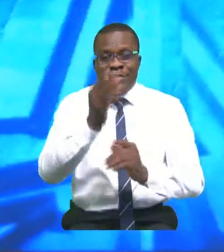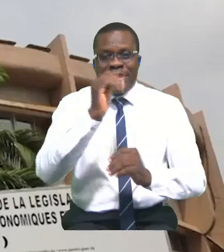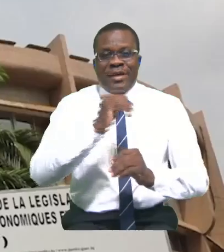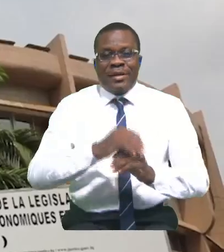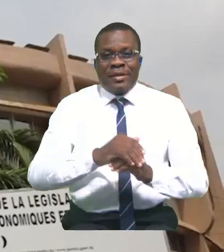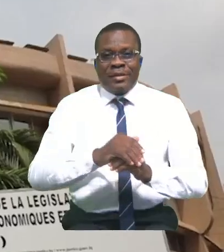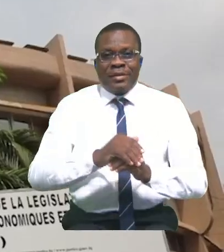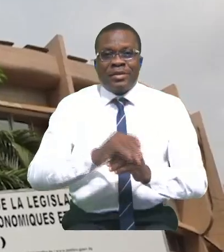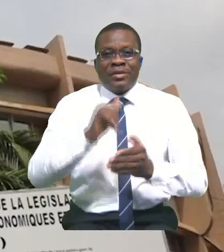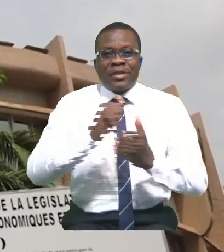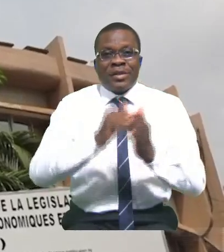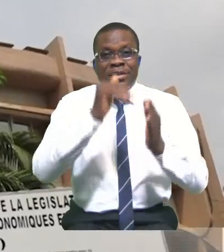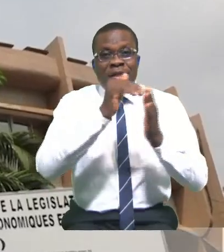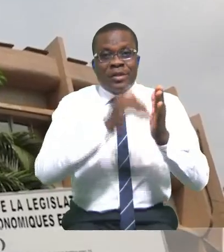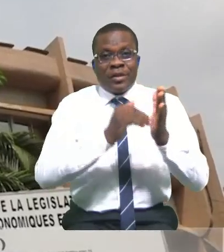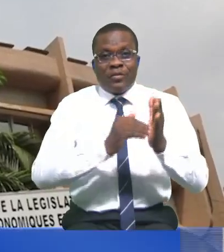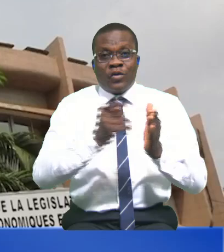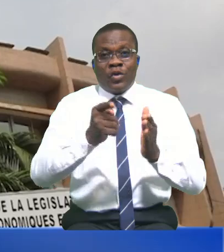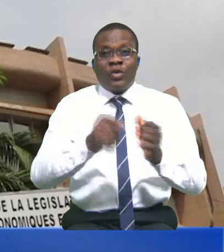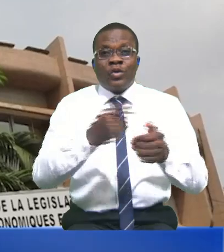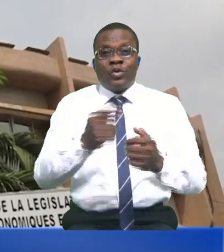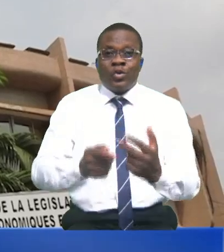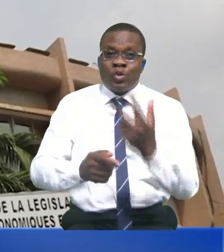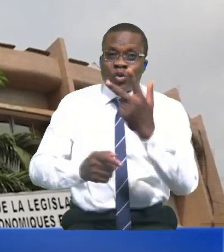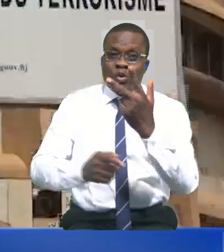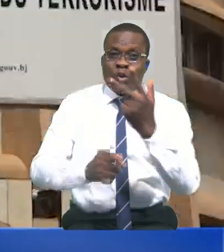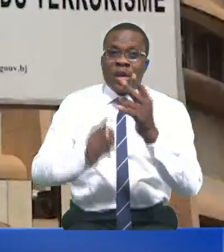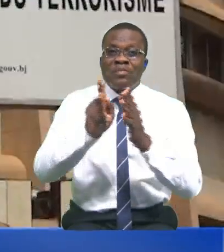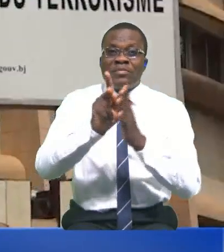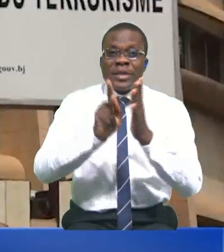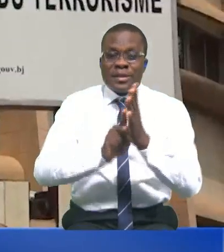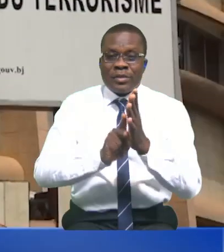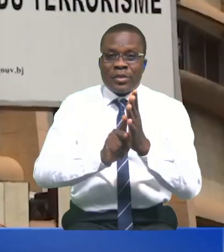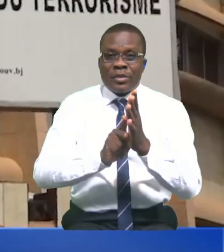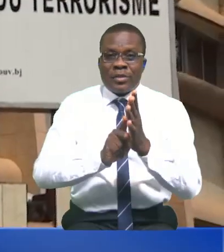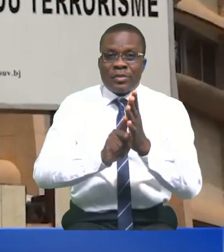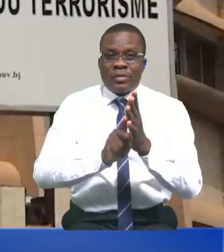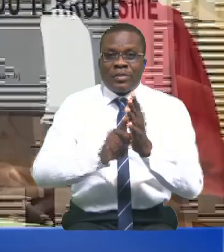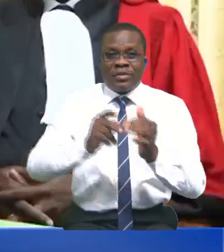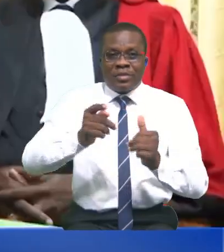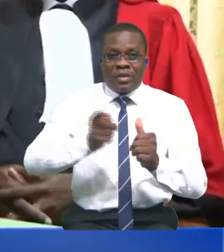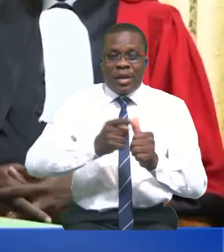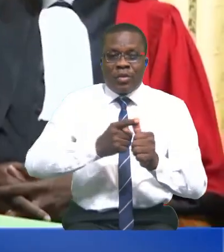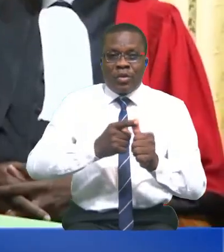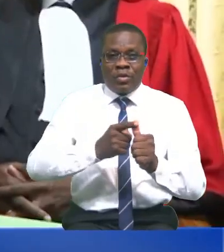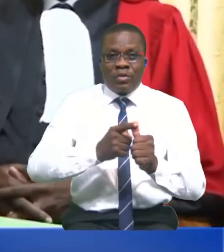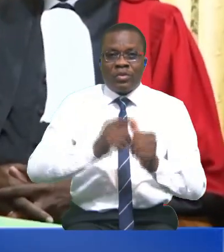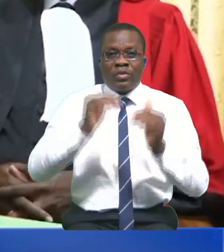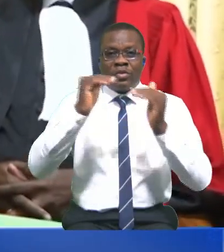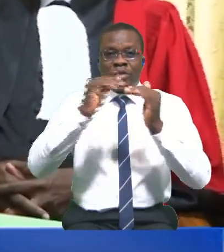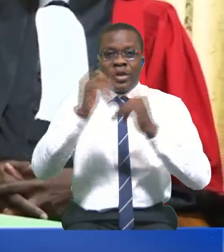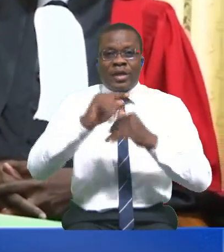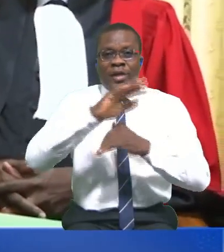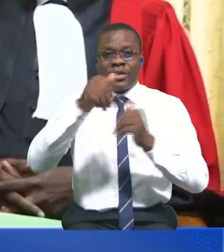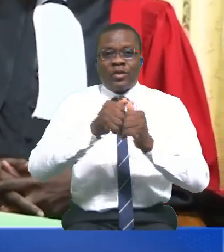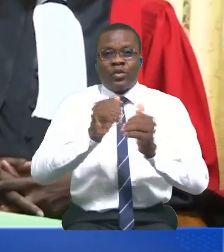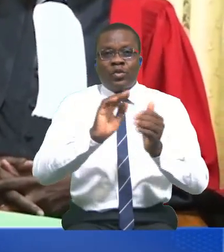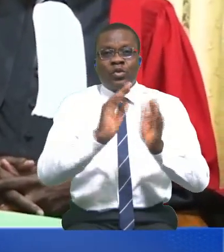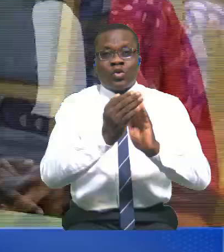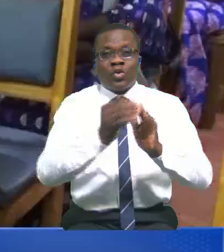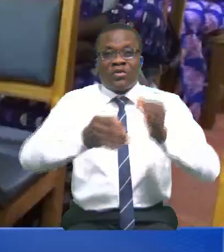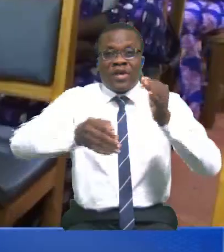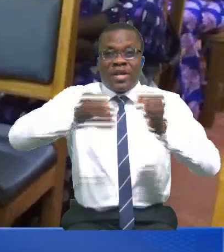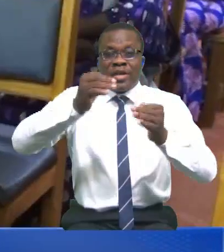cette feille de route repose sur trois principes d'abord l'égalité de tous devant la